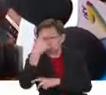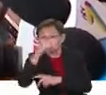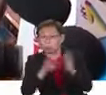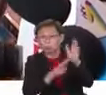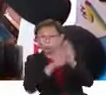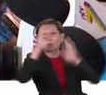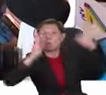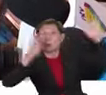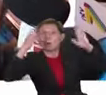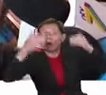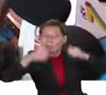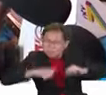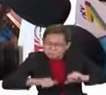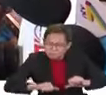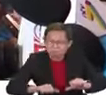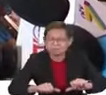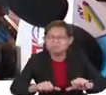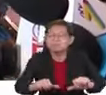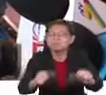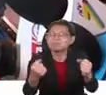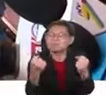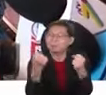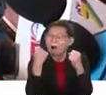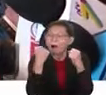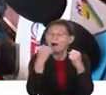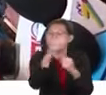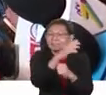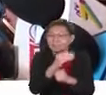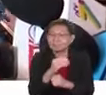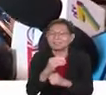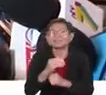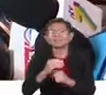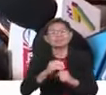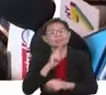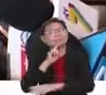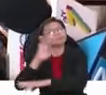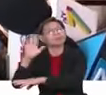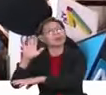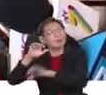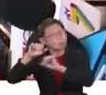Malaysia ini lestari, mampan dan dapat menjamin